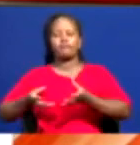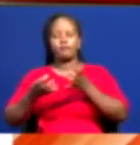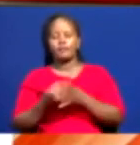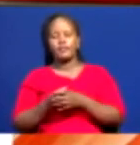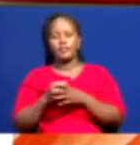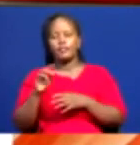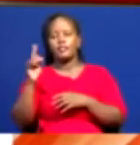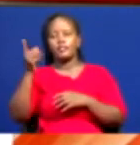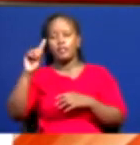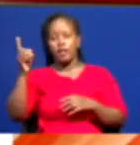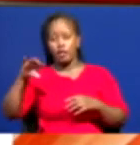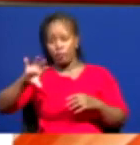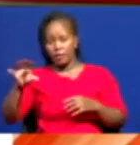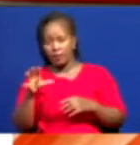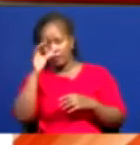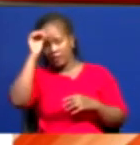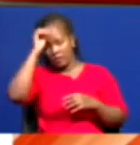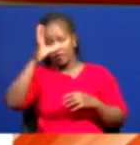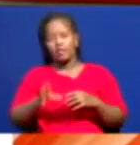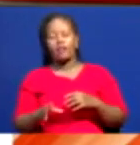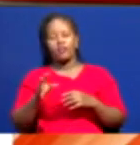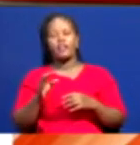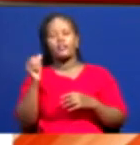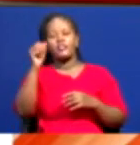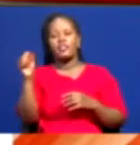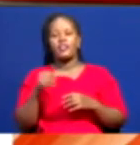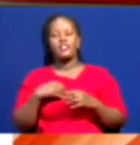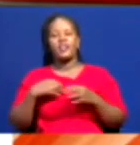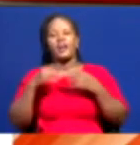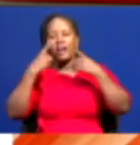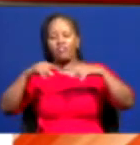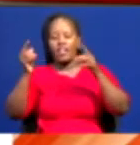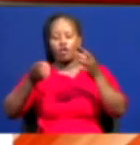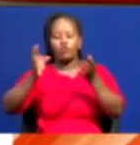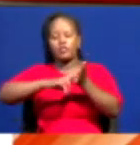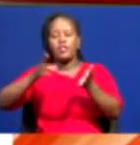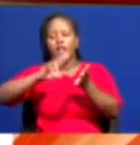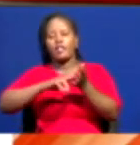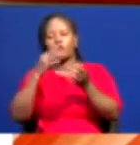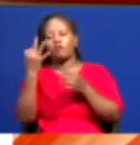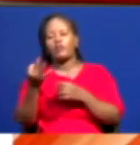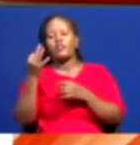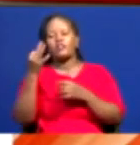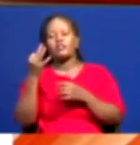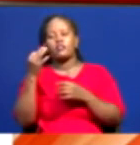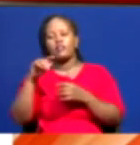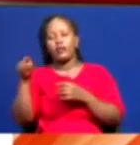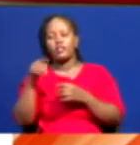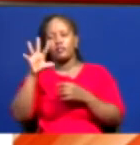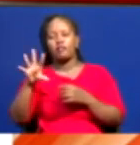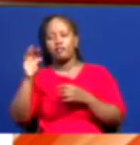kaunti ya Nairobi, Gavana Johnson Sakaja ametangaza uajiri wa maafisa 3,500 wa mazingira